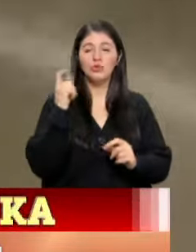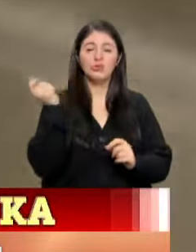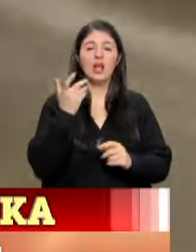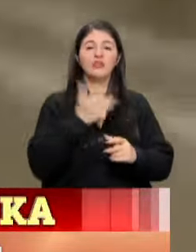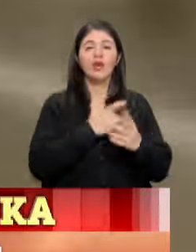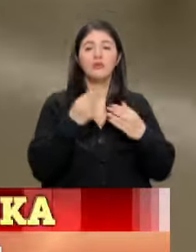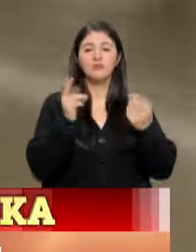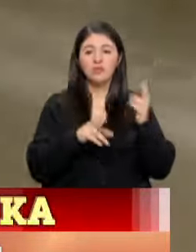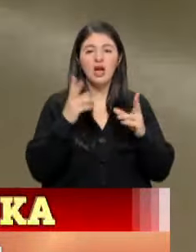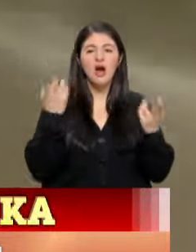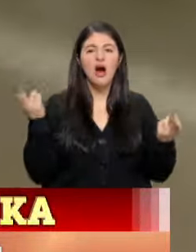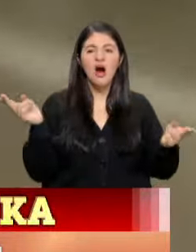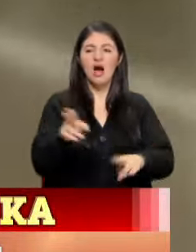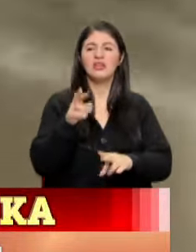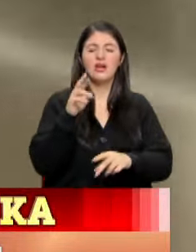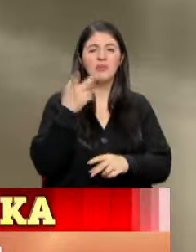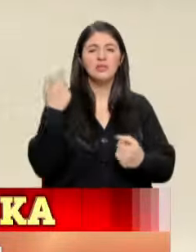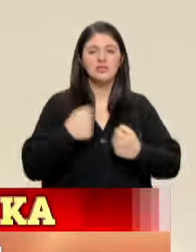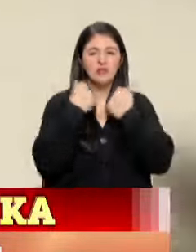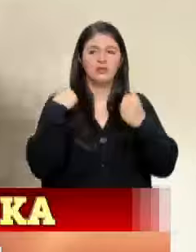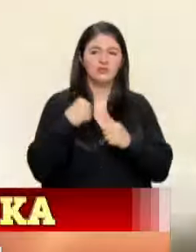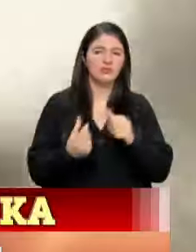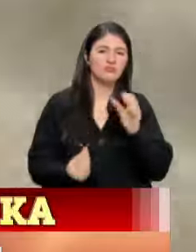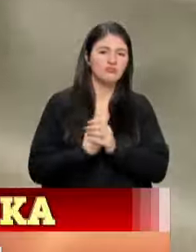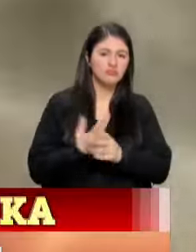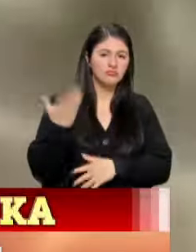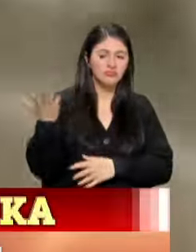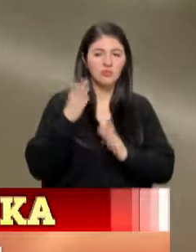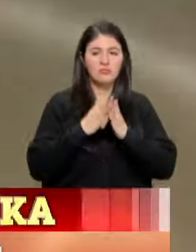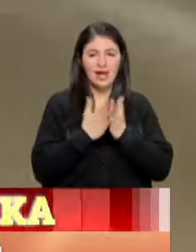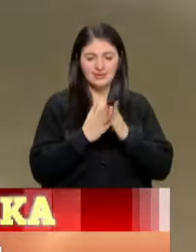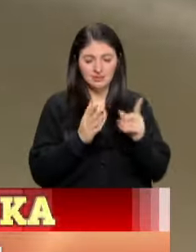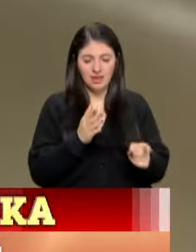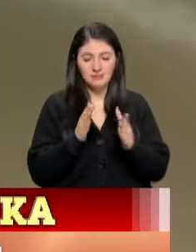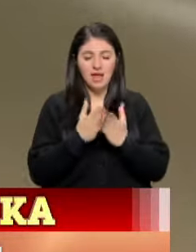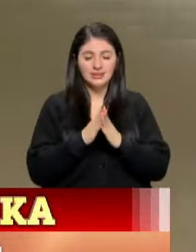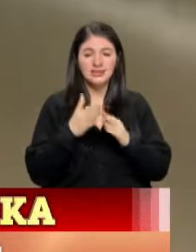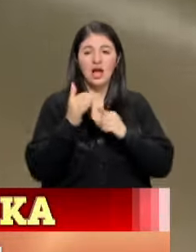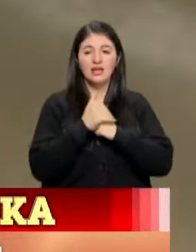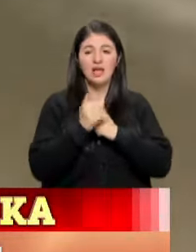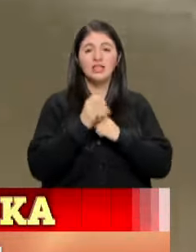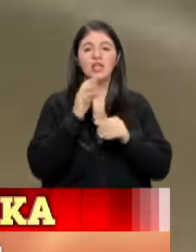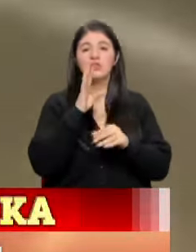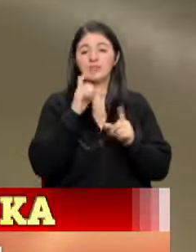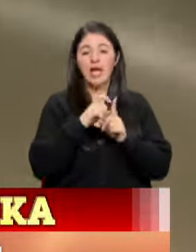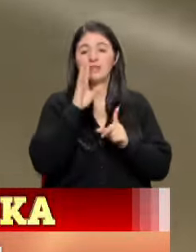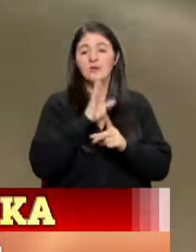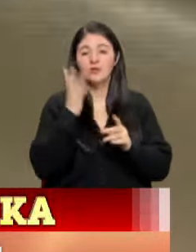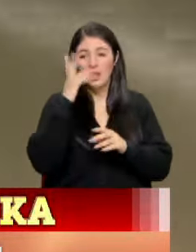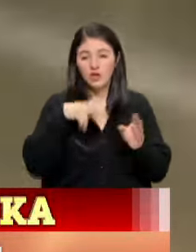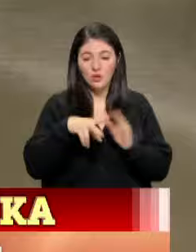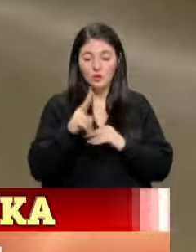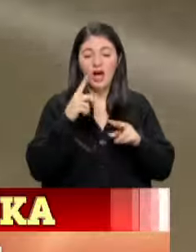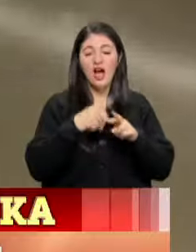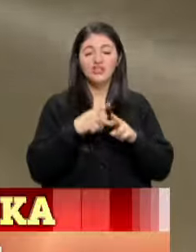kaybı, katliam gibi bir kaza yeniden karşımızda. Mersin'de, Mersin-Antalya D400 karayolu